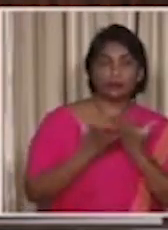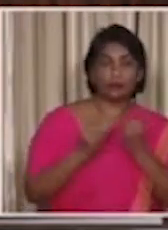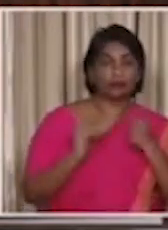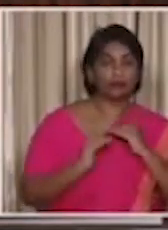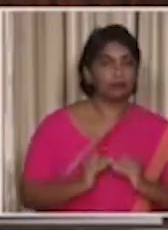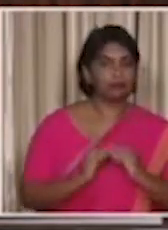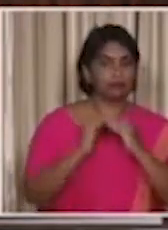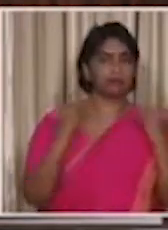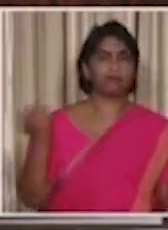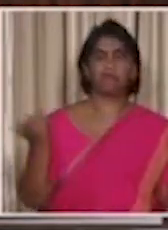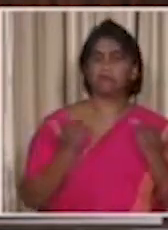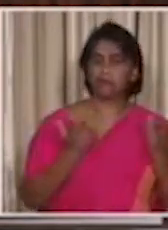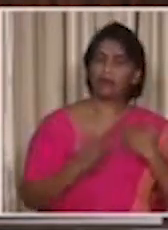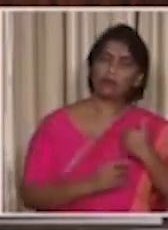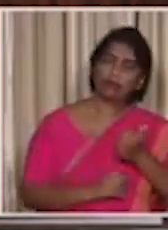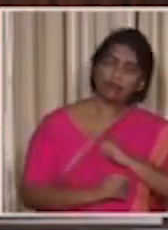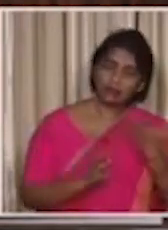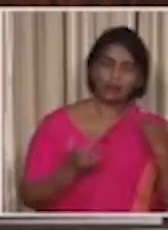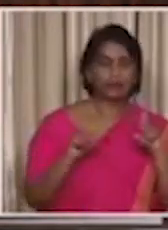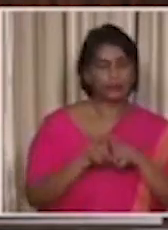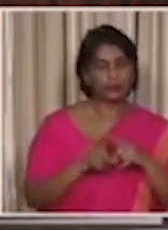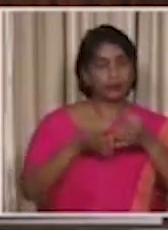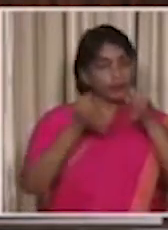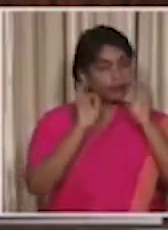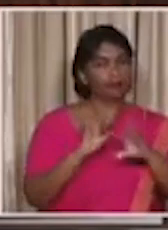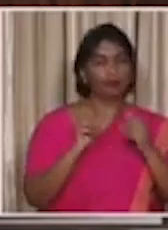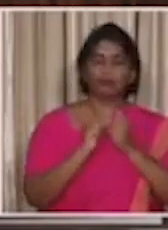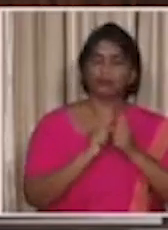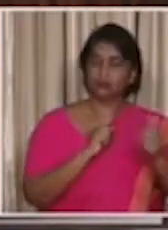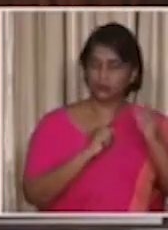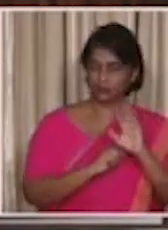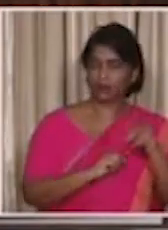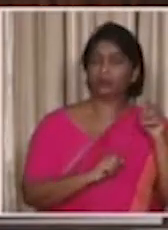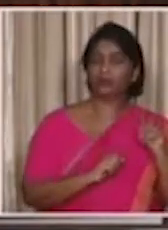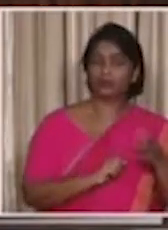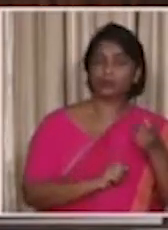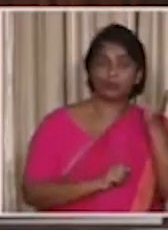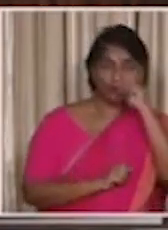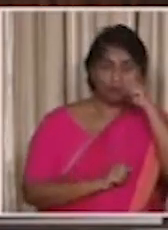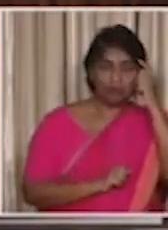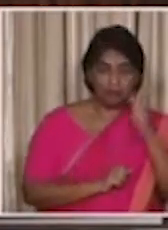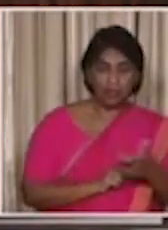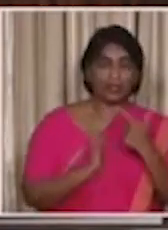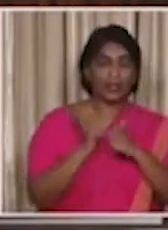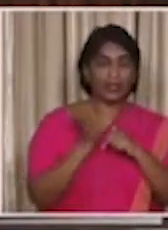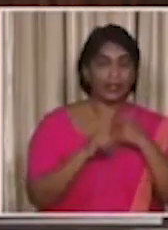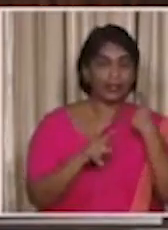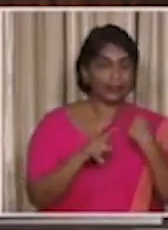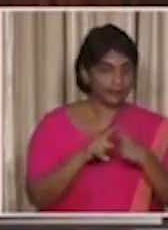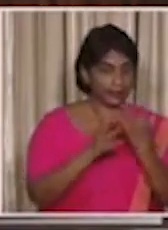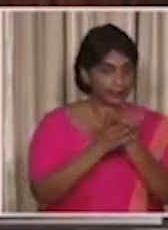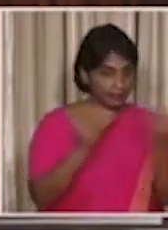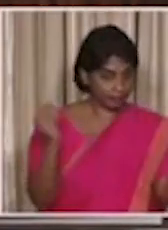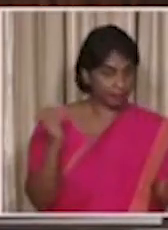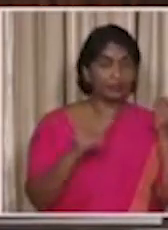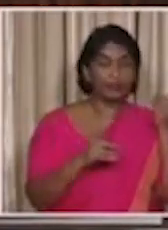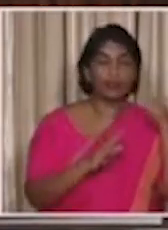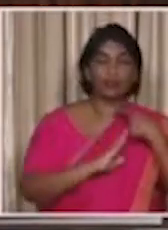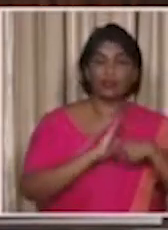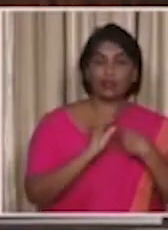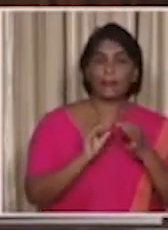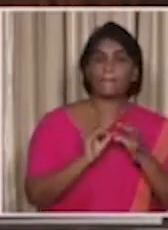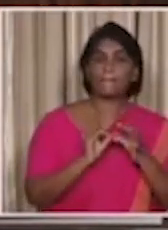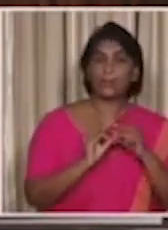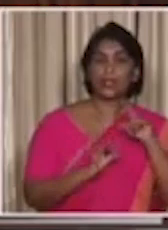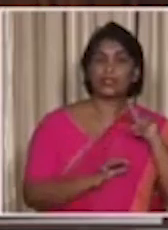බෑ. අකමැත්තෙන් වුවත් නිවැරදි දේ කළ යුතුයි. උපයනට ගෙවීමේ බද්ද අහෝසි කළොත් රටට රුපියල්